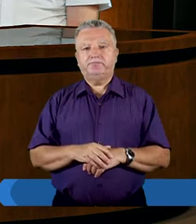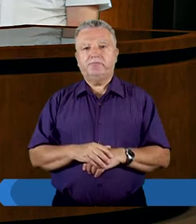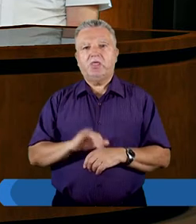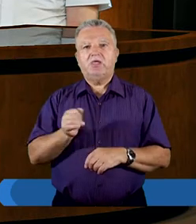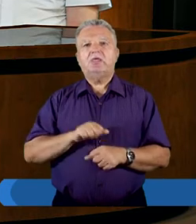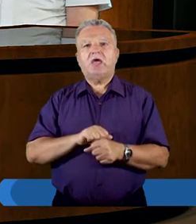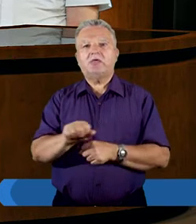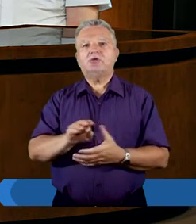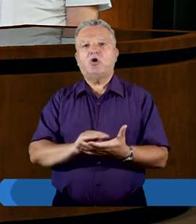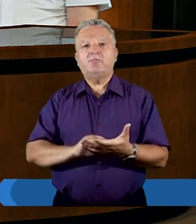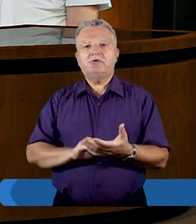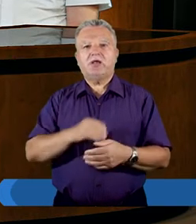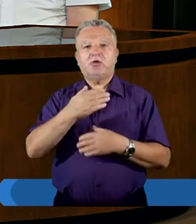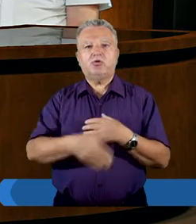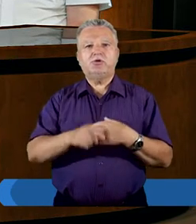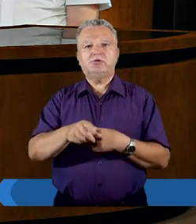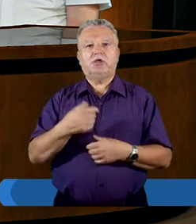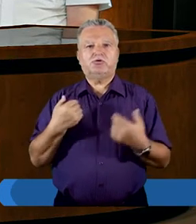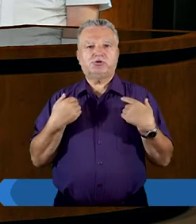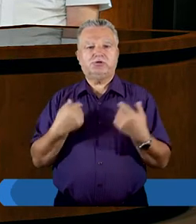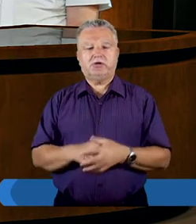Jak jest opisany koniec jego życia?